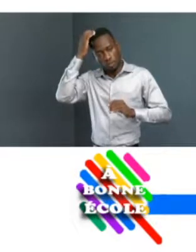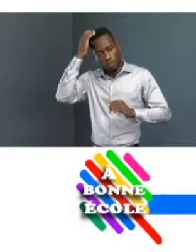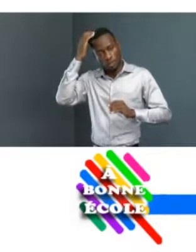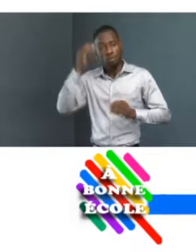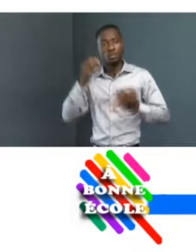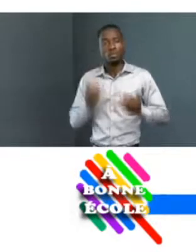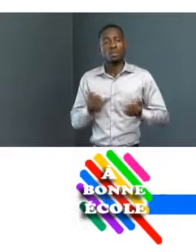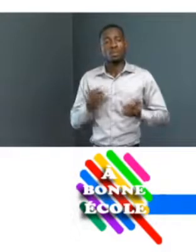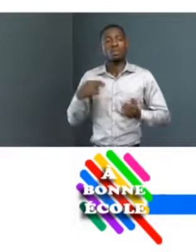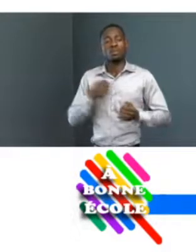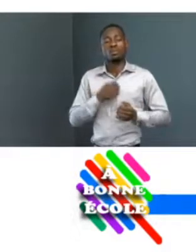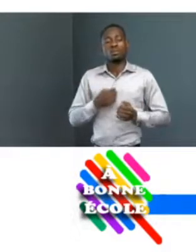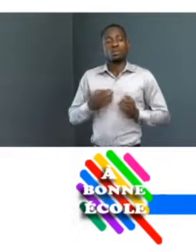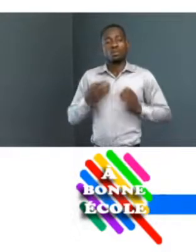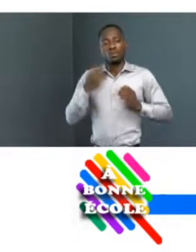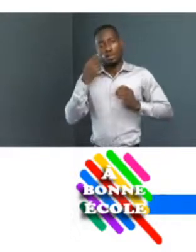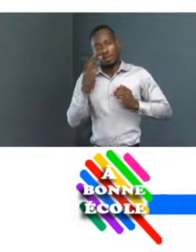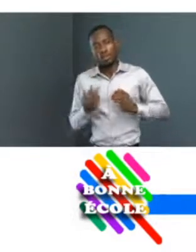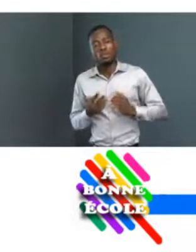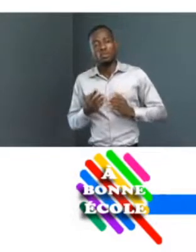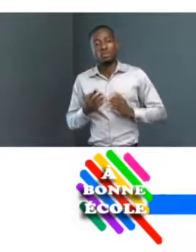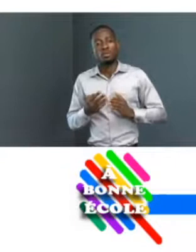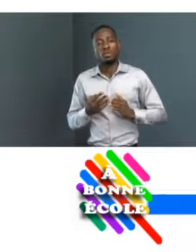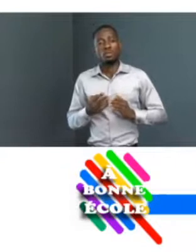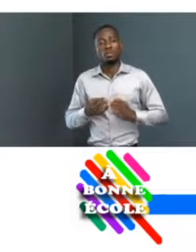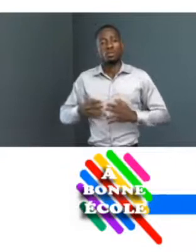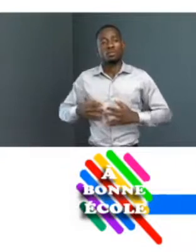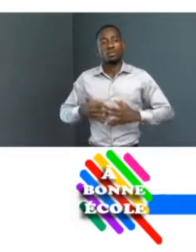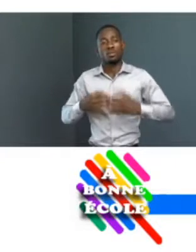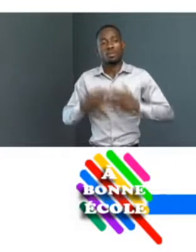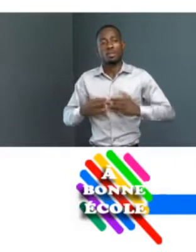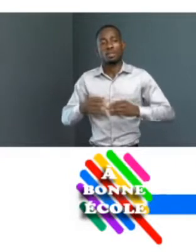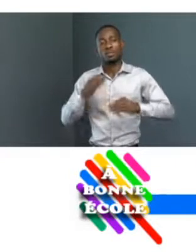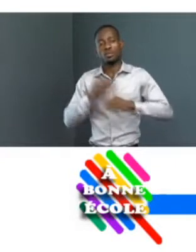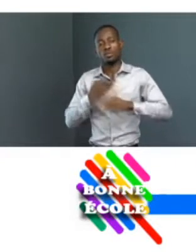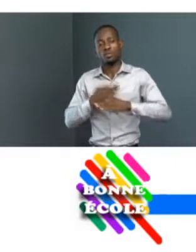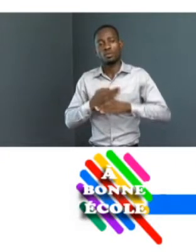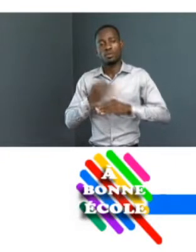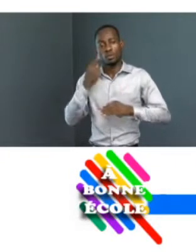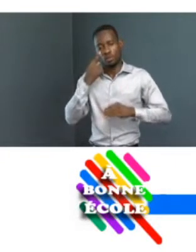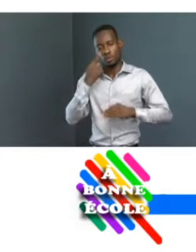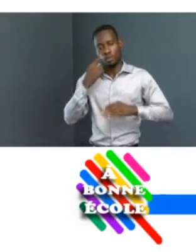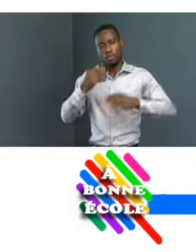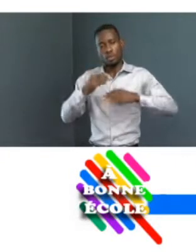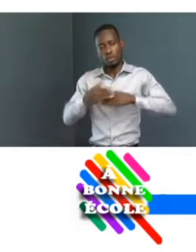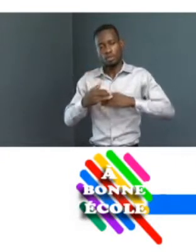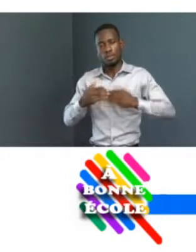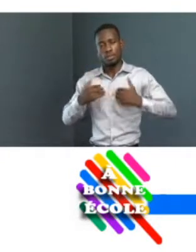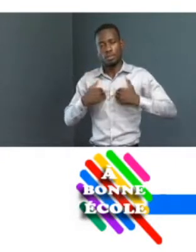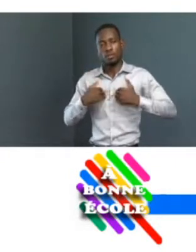Maintenant, nous allons aborder le mécanisme de fonctionnement de l'œil. Après avoir